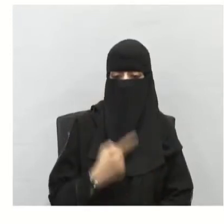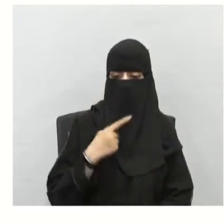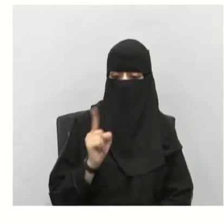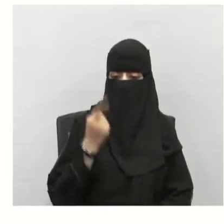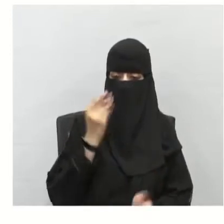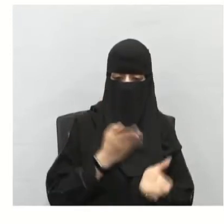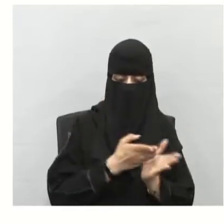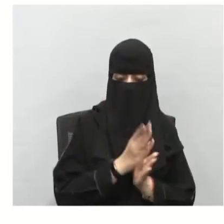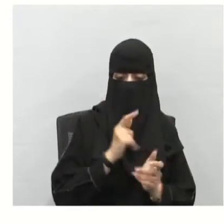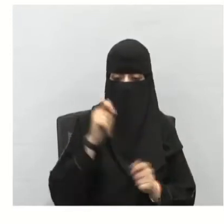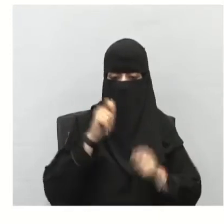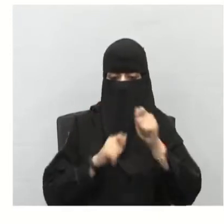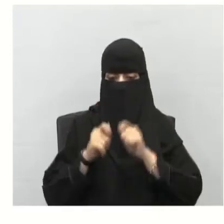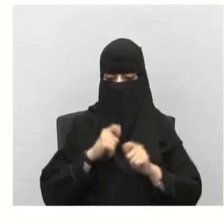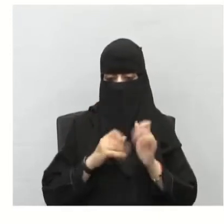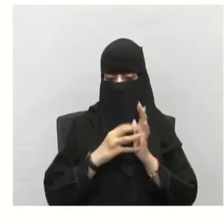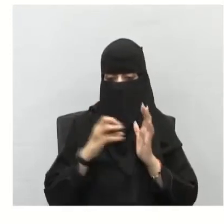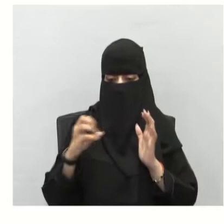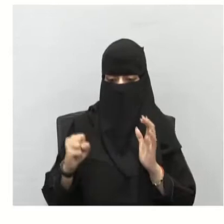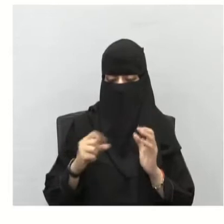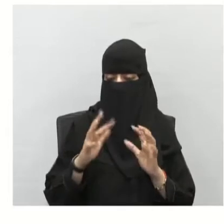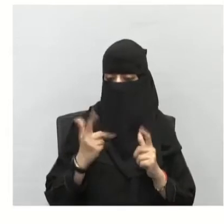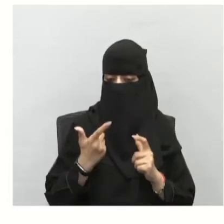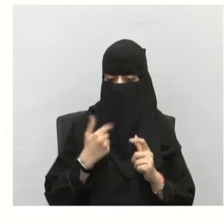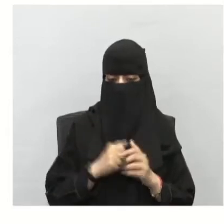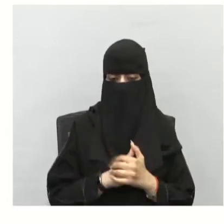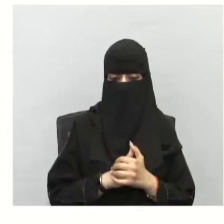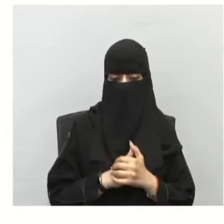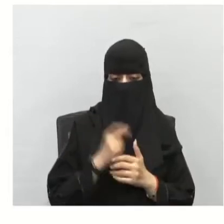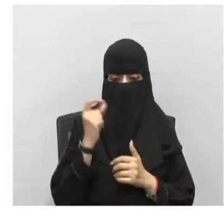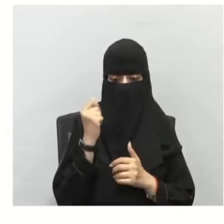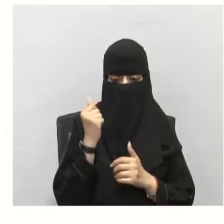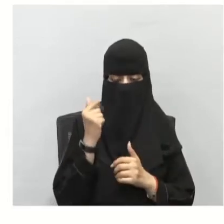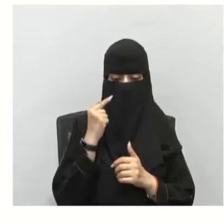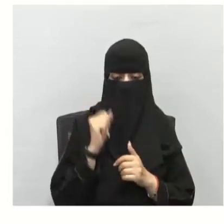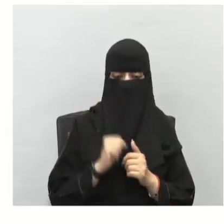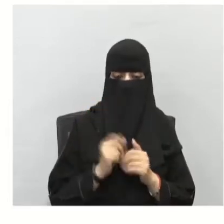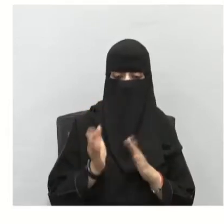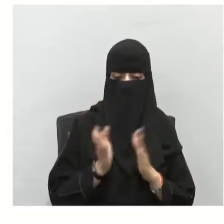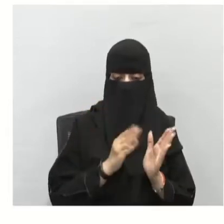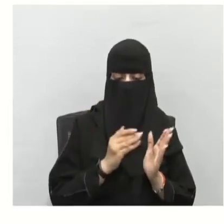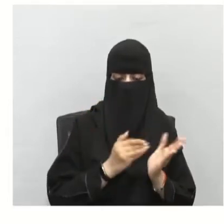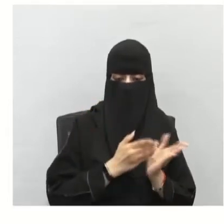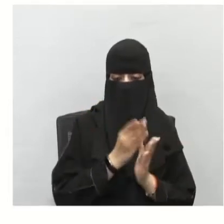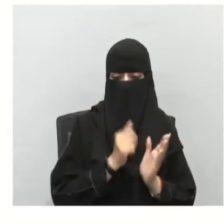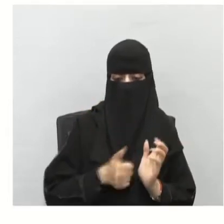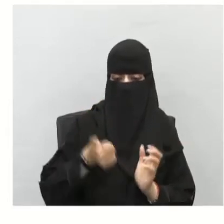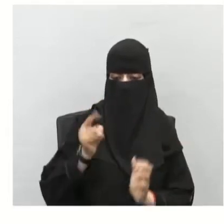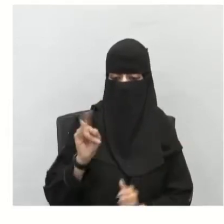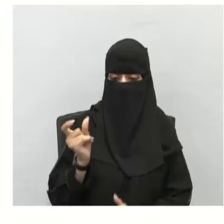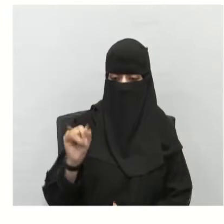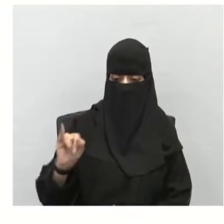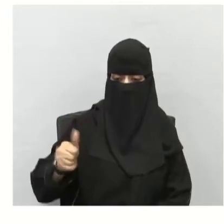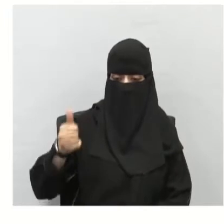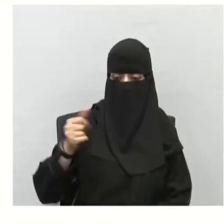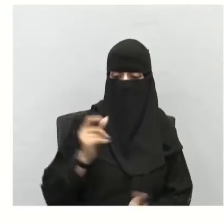الأولى استعمال النماذج وهي النقود. الطريقة الثانية استعمال الأنماط.